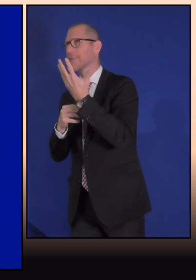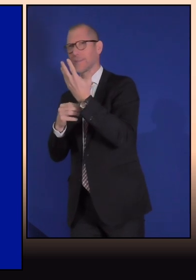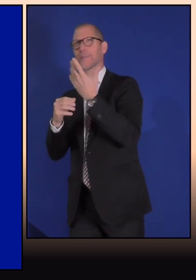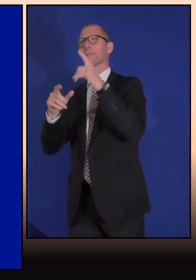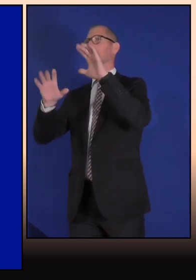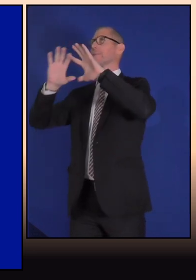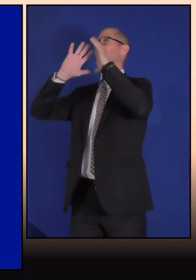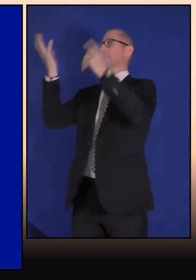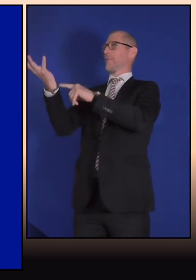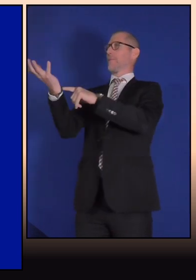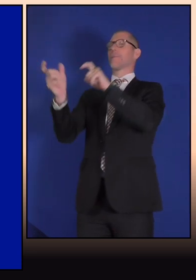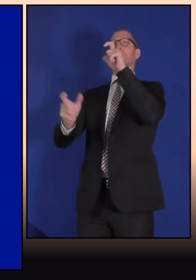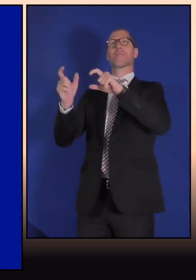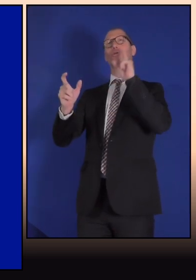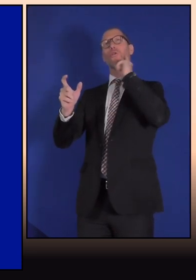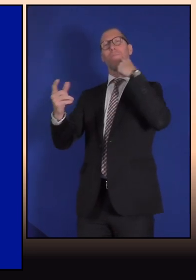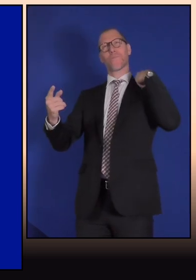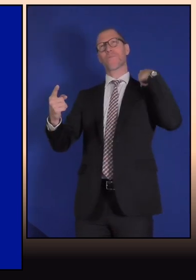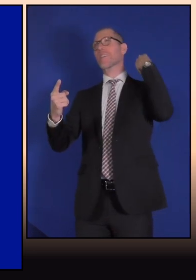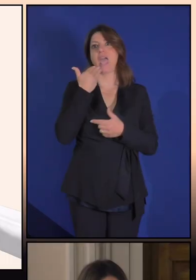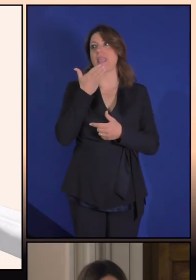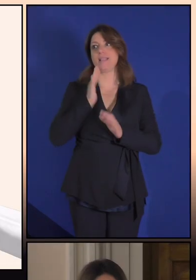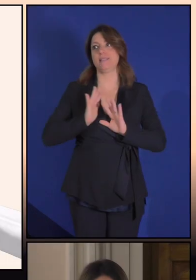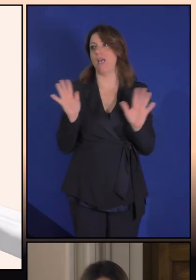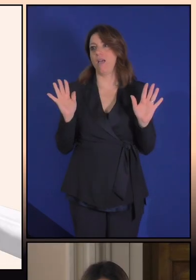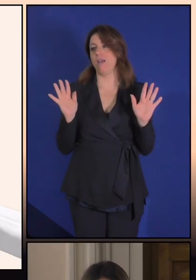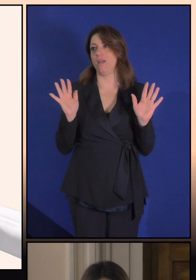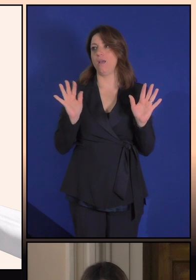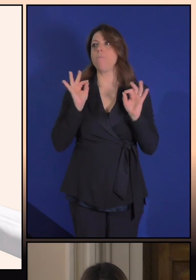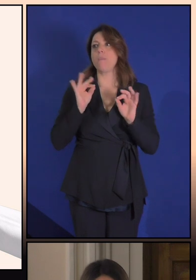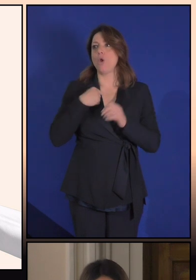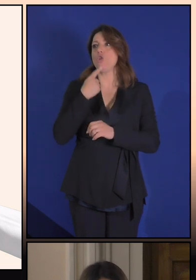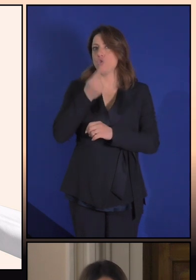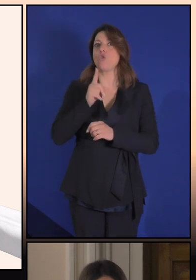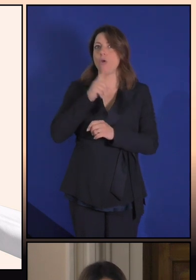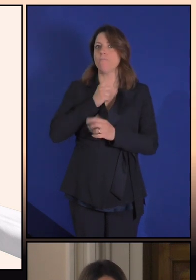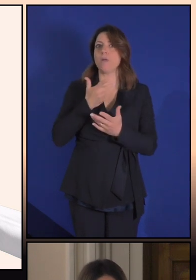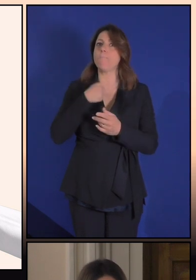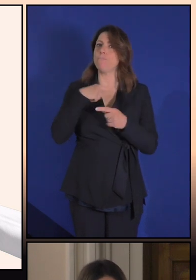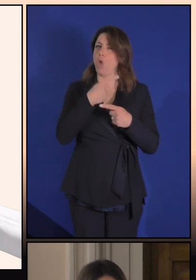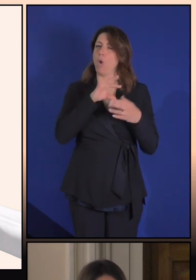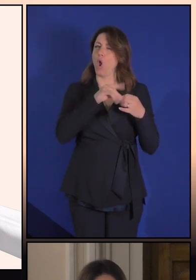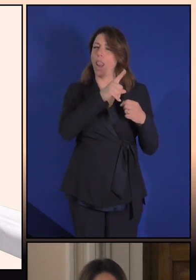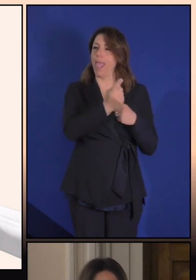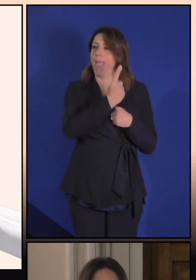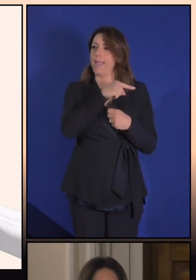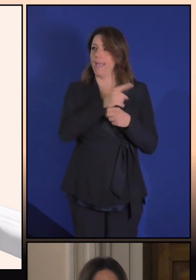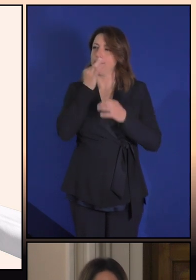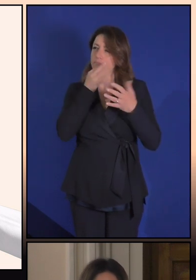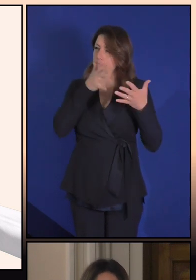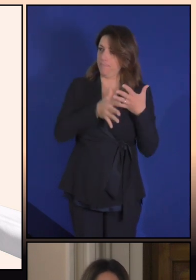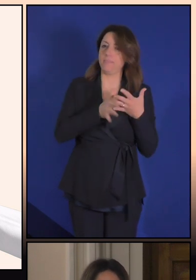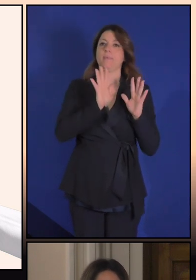diagnosi, interventi logopedici, di scelte consapevoli. Tema centrale ovviamente la metodologia della lingua dei segni.